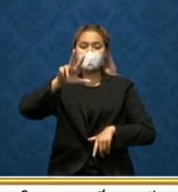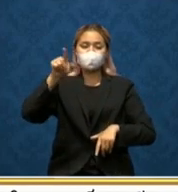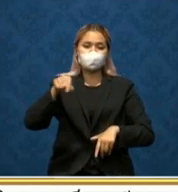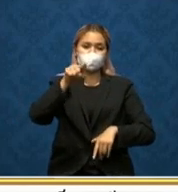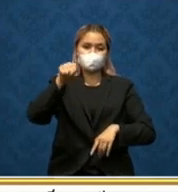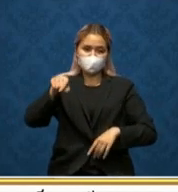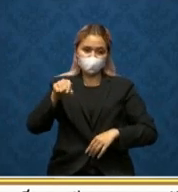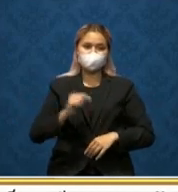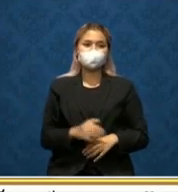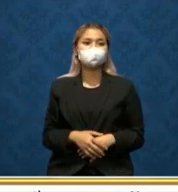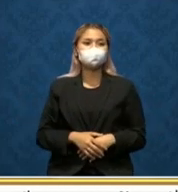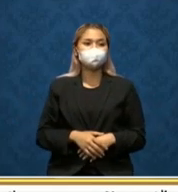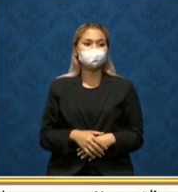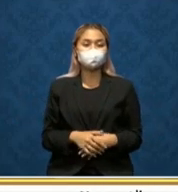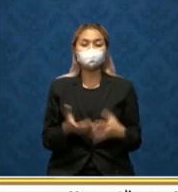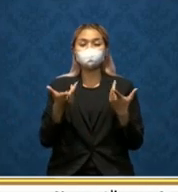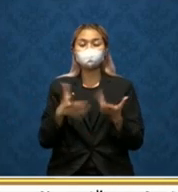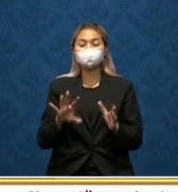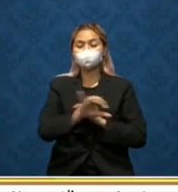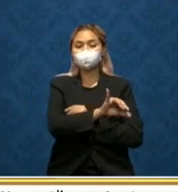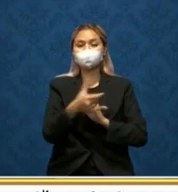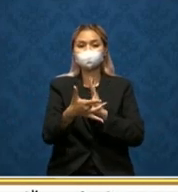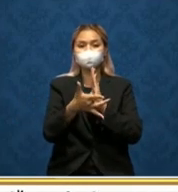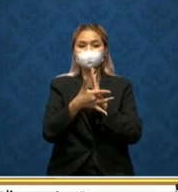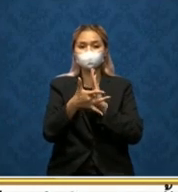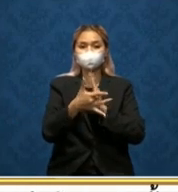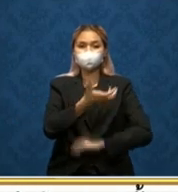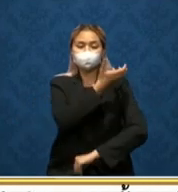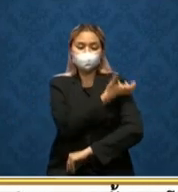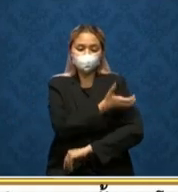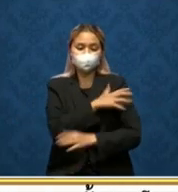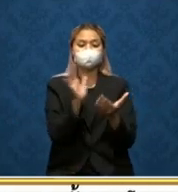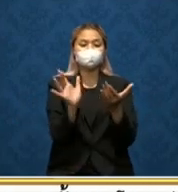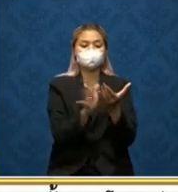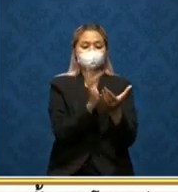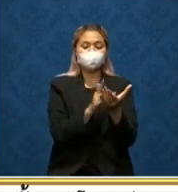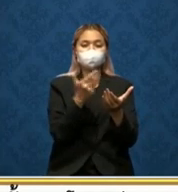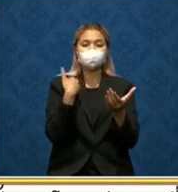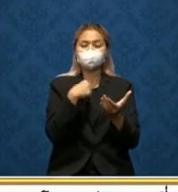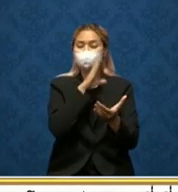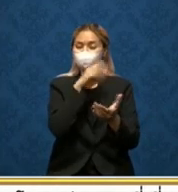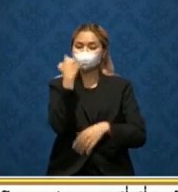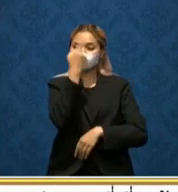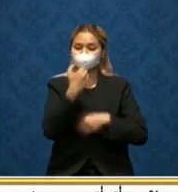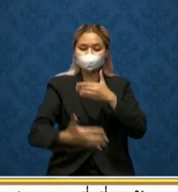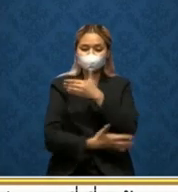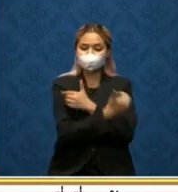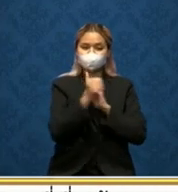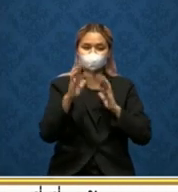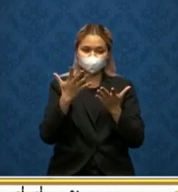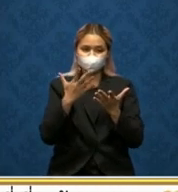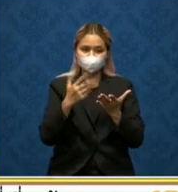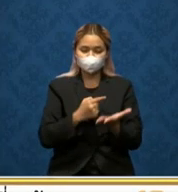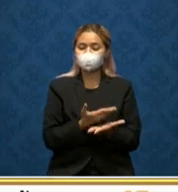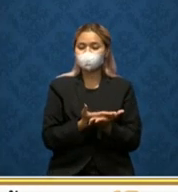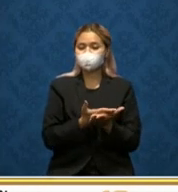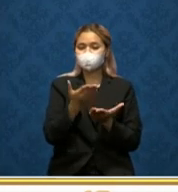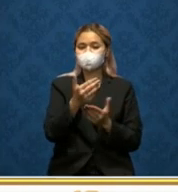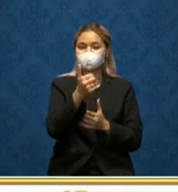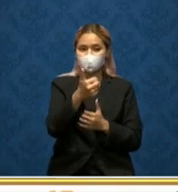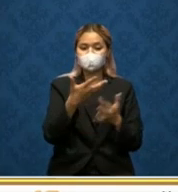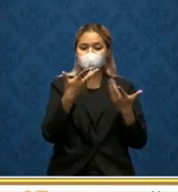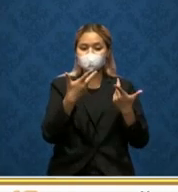ยังพอจะมีเรื่องของเทคโนโลยีครับ iPhoneiPadเครื่องเสียงมีหมดใครด้อยโอกาสก็ผมเรียนเชิญนะครับอีกสวัสดิการนึงครับต้นเหตุของการกราด